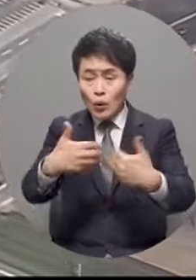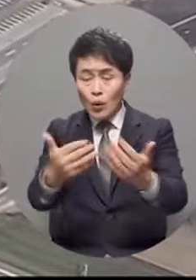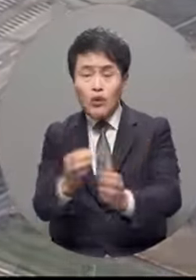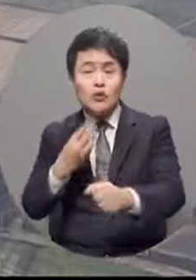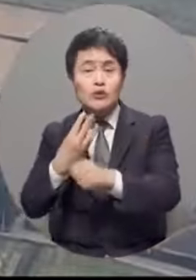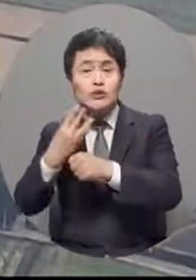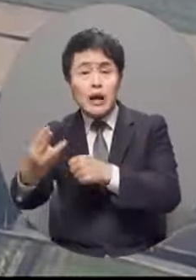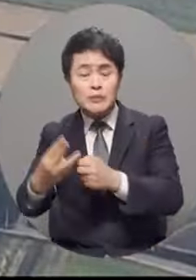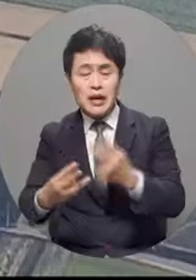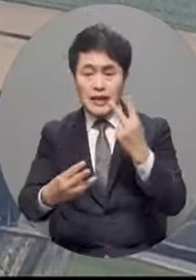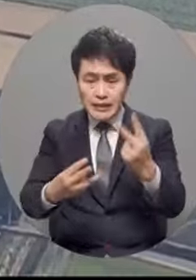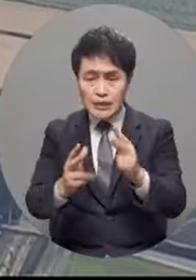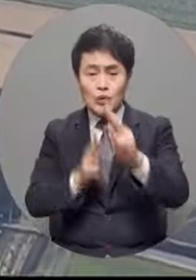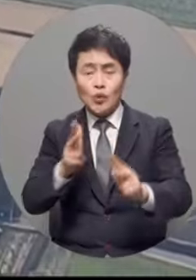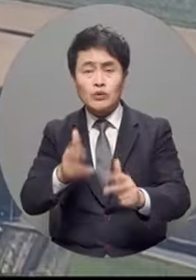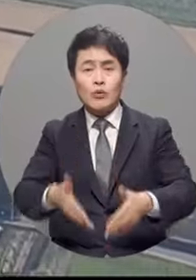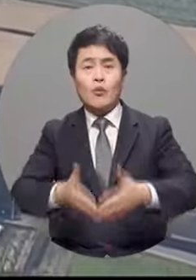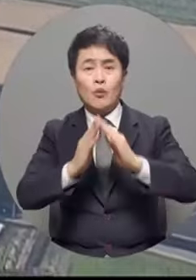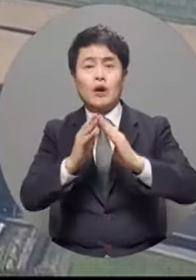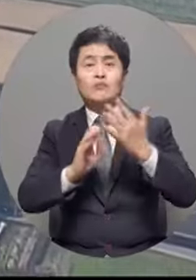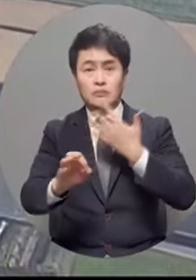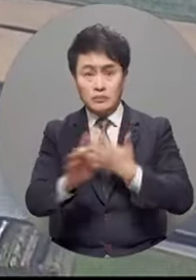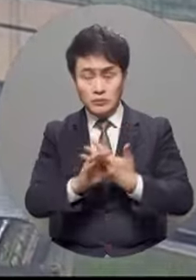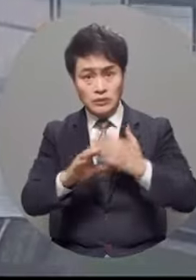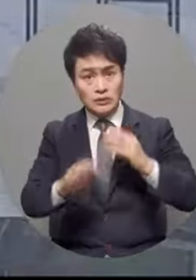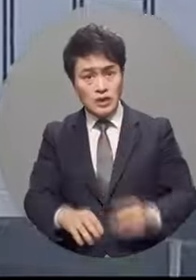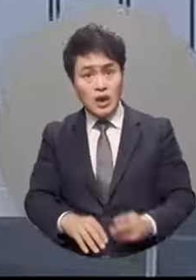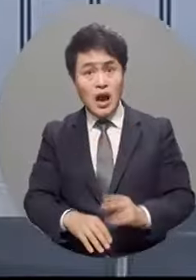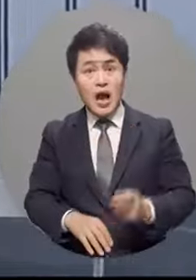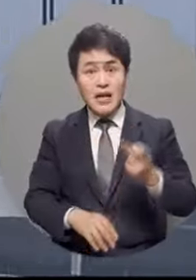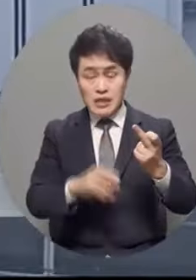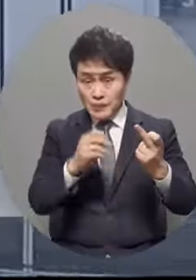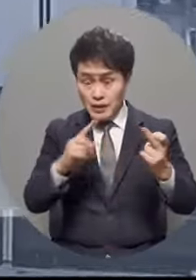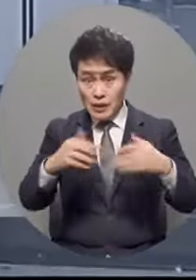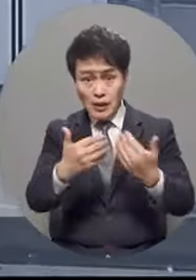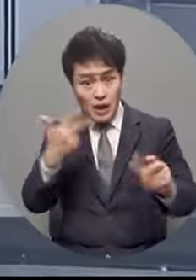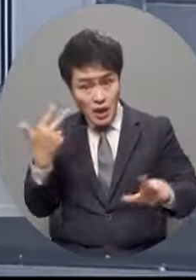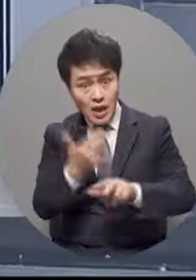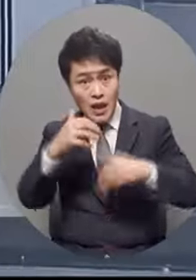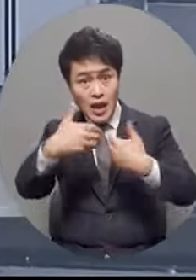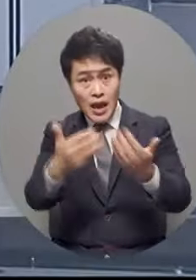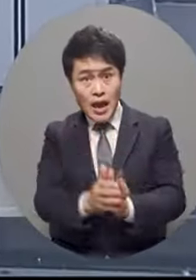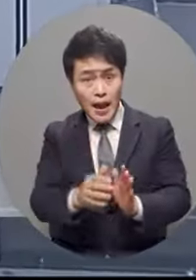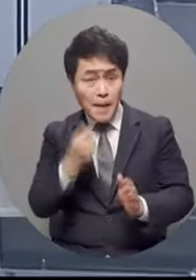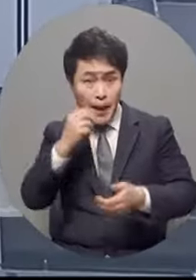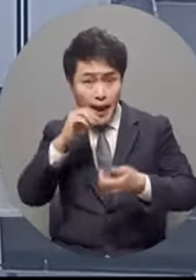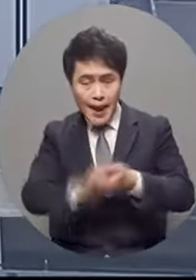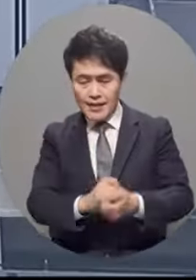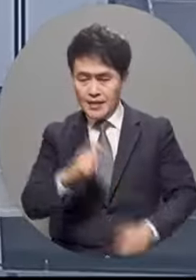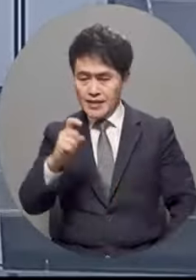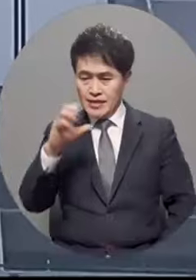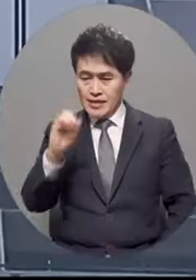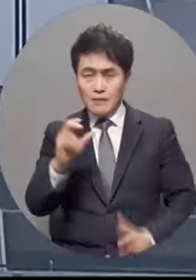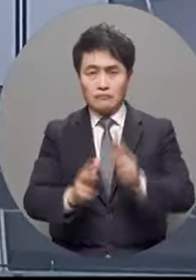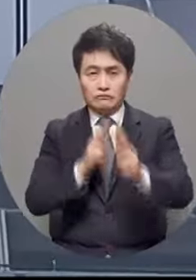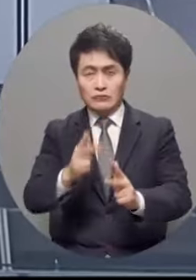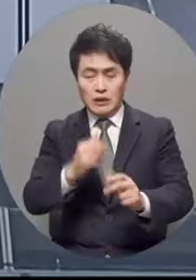뒤 제2공장까지 완공되면 12인치 웨이퍼를 매달 10만 장 이상 양산할 능력을 갖추게